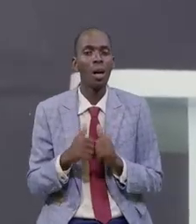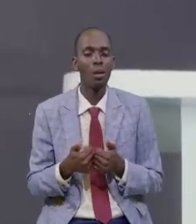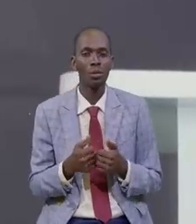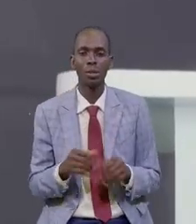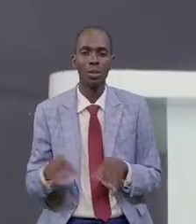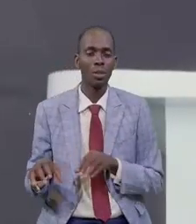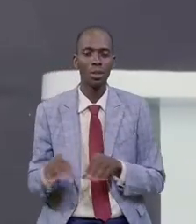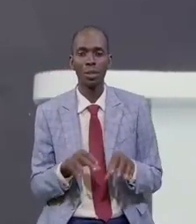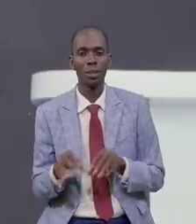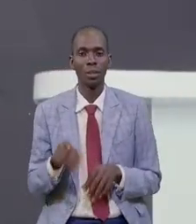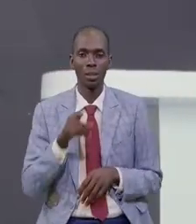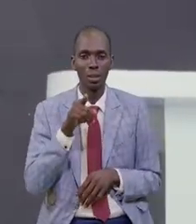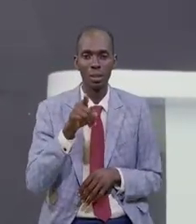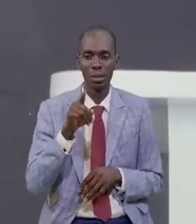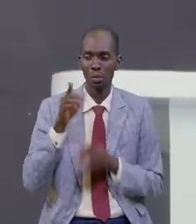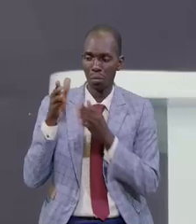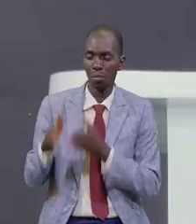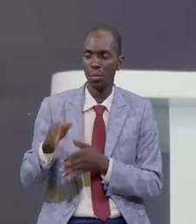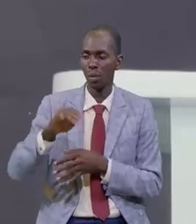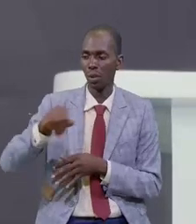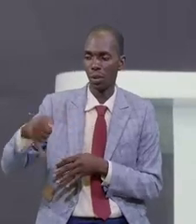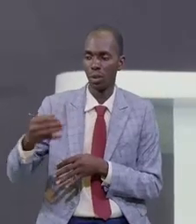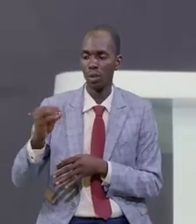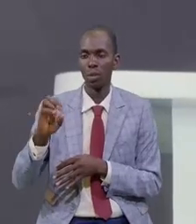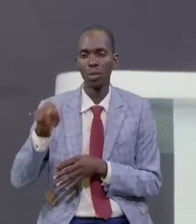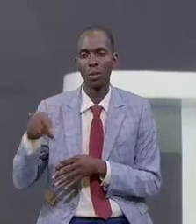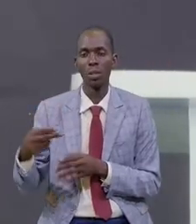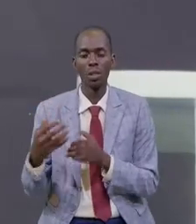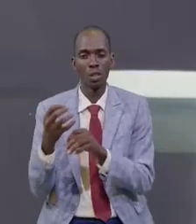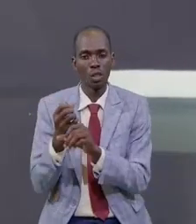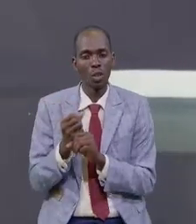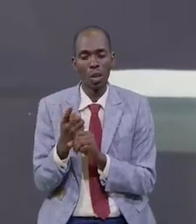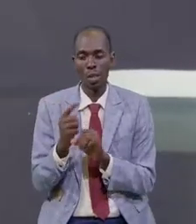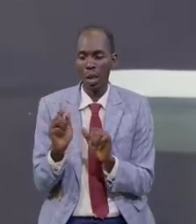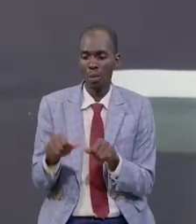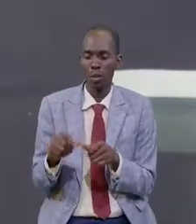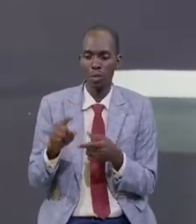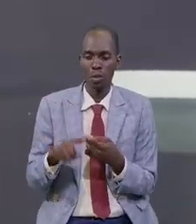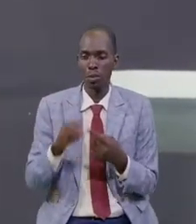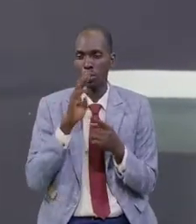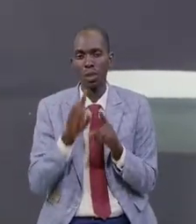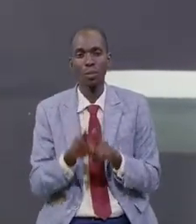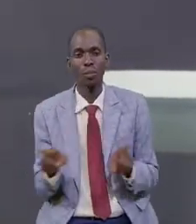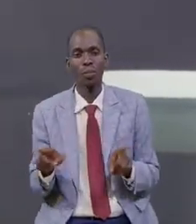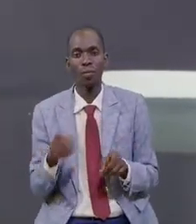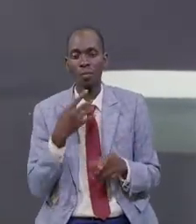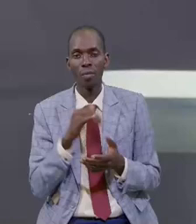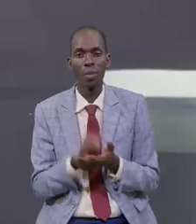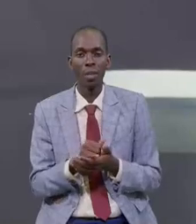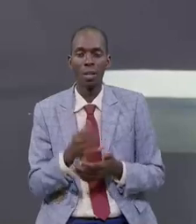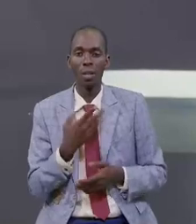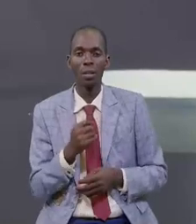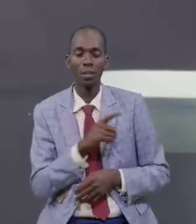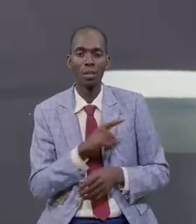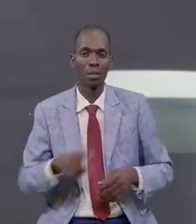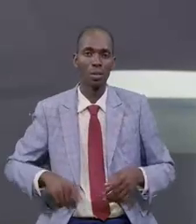cherche comment a-t-il eu cette capacité pour se distinguer et et l'Éternel et